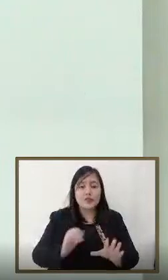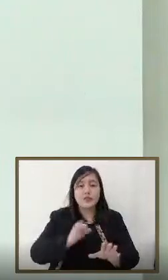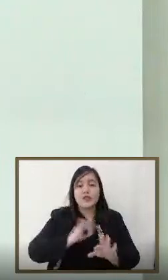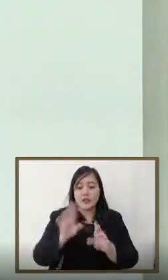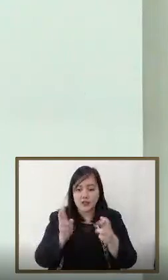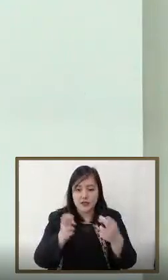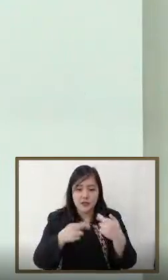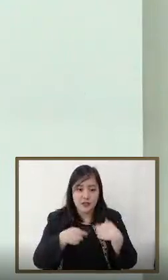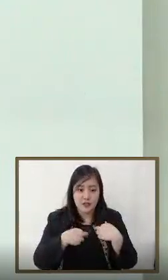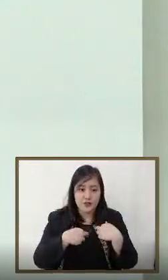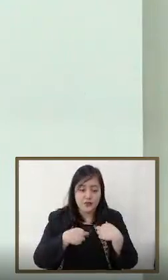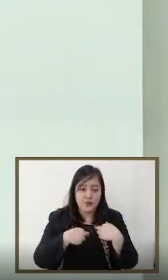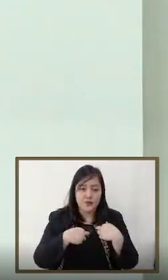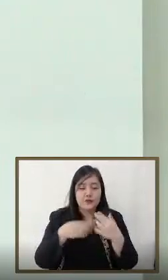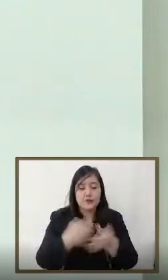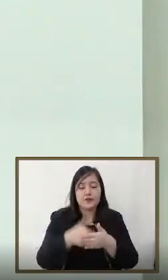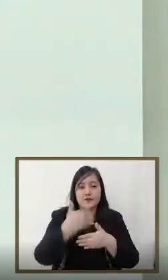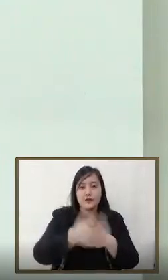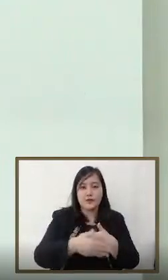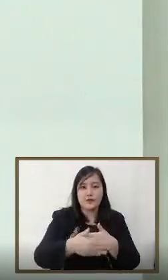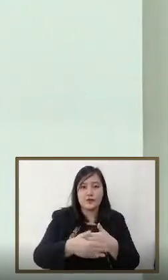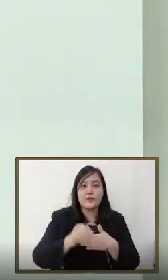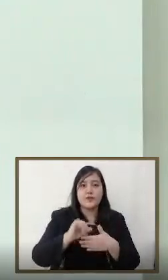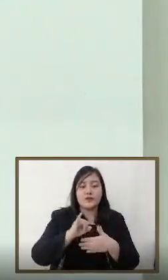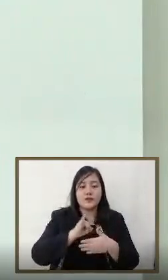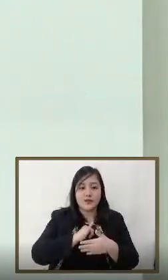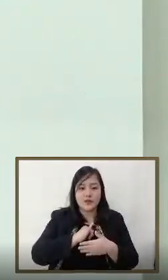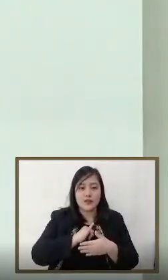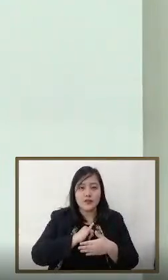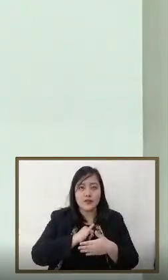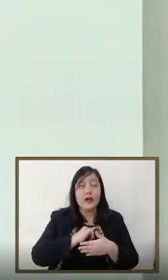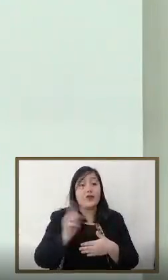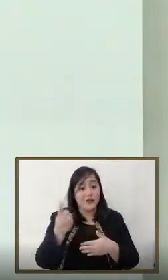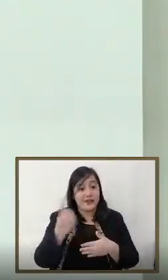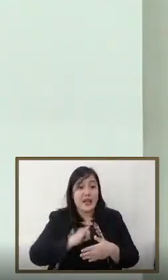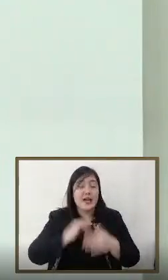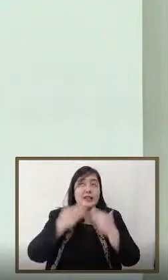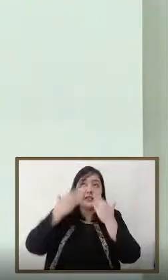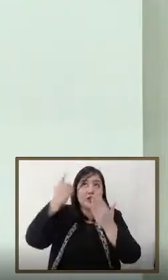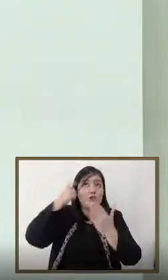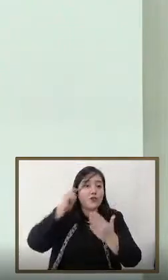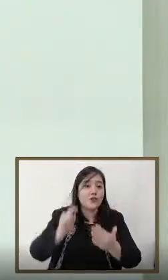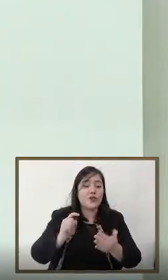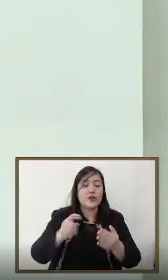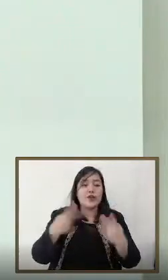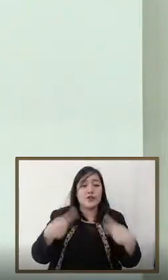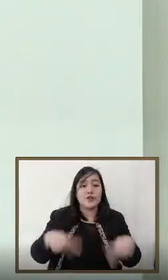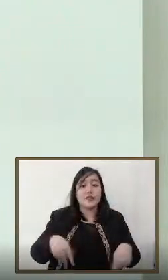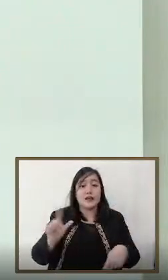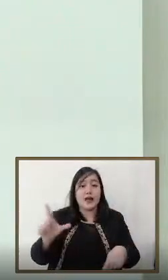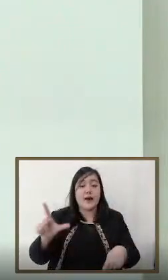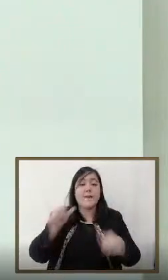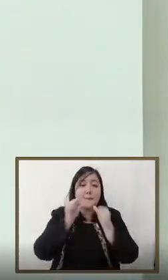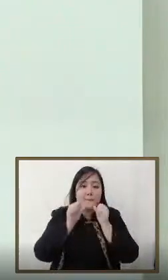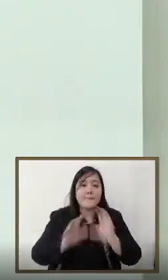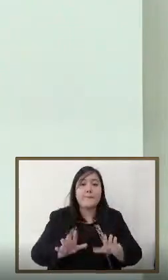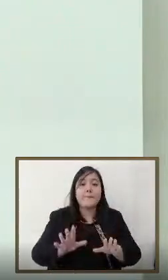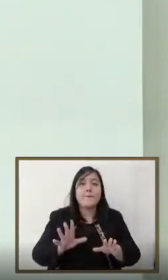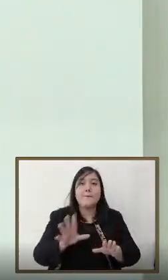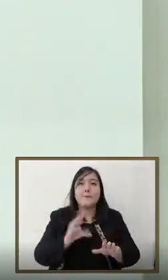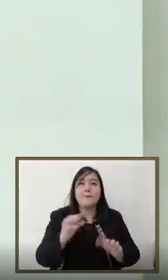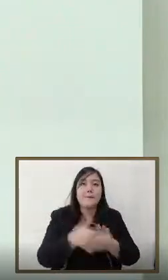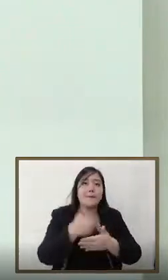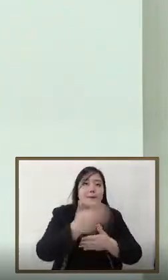Nagpapasalamat po ako doon. Pangalawa, nagpapasalamat po ako sa spiritual blessings. Sa totoo lang po, kung ililista yung spiritual blessings na